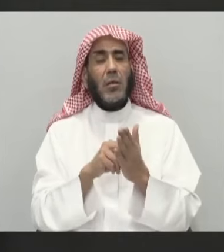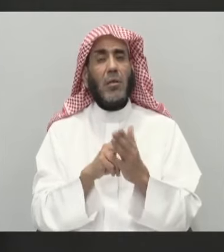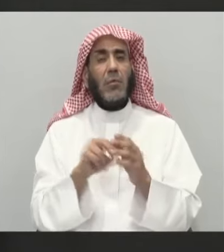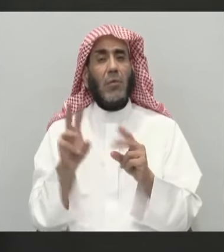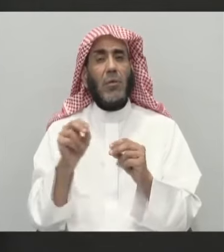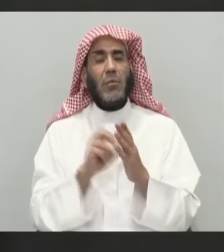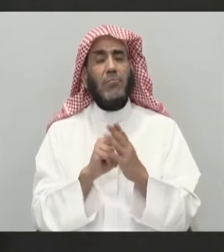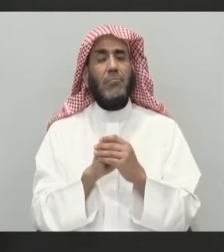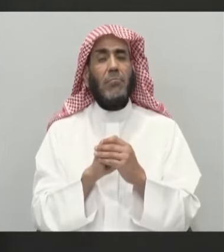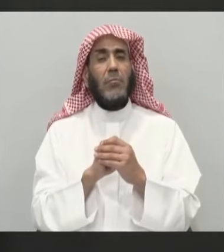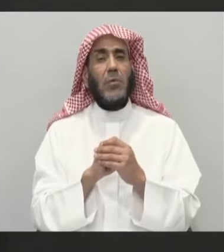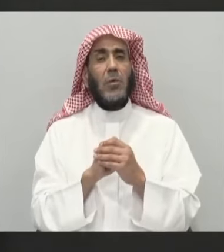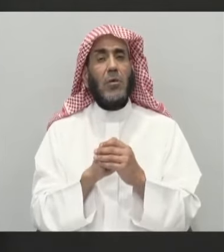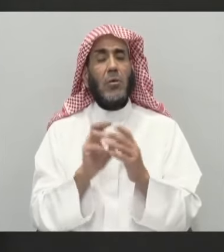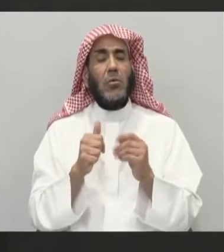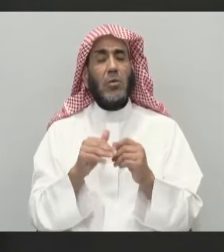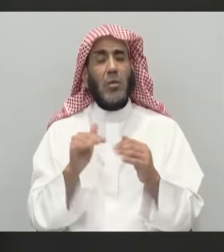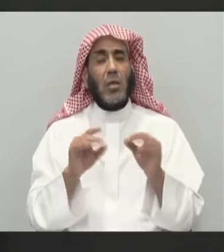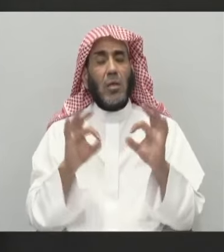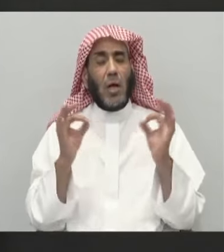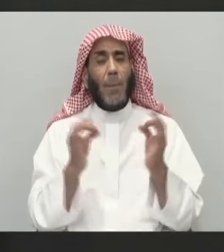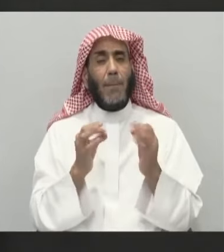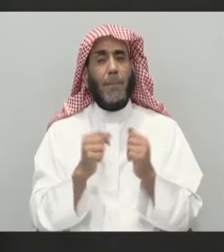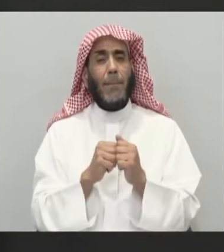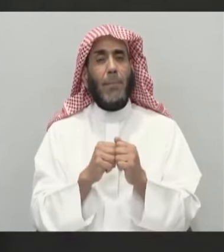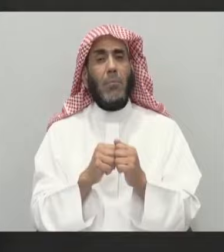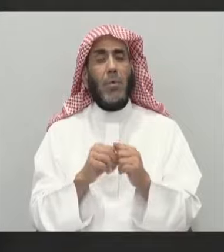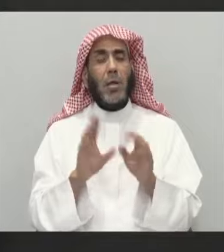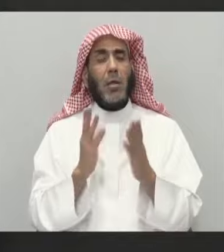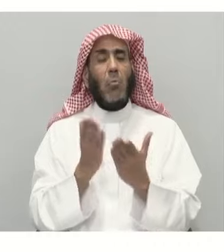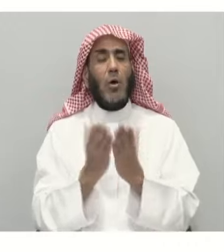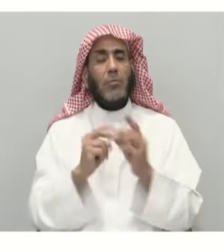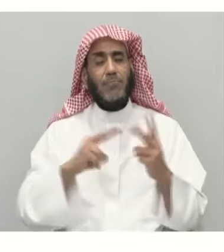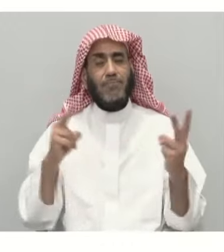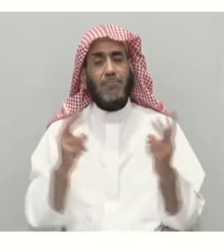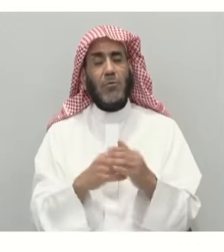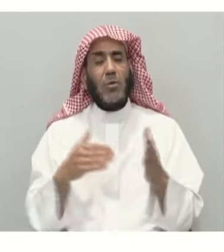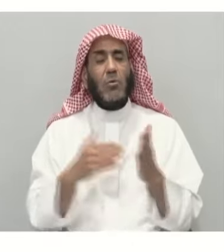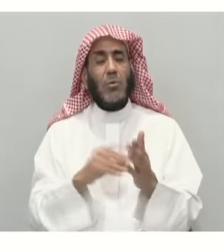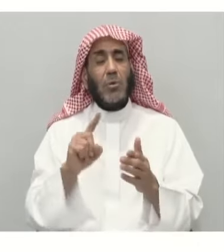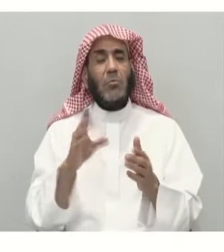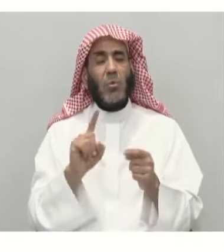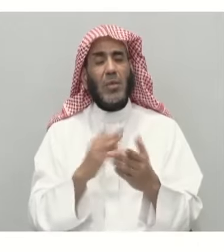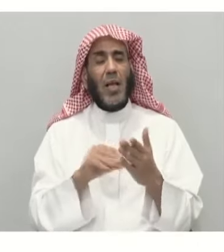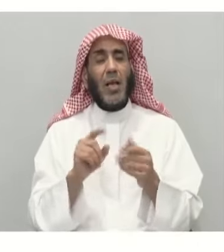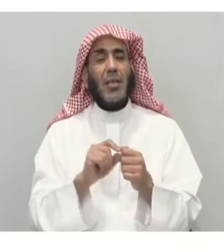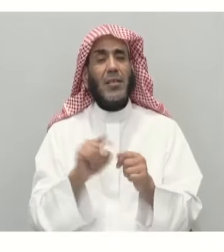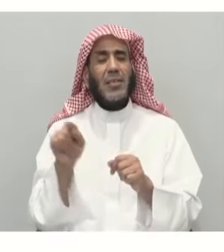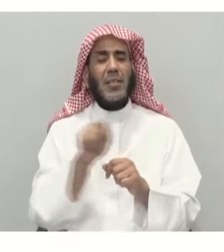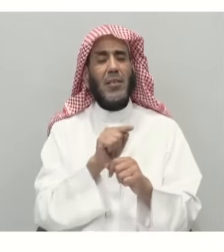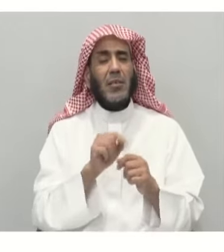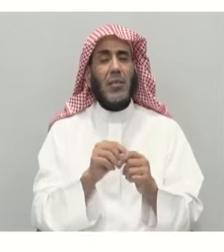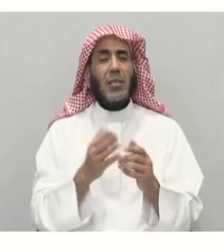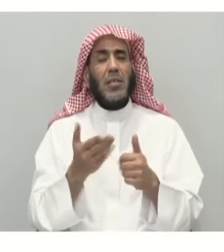مثل هذا وهنا ايضا يحصل التكامل ما بين المواد اخيرا تكتب الهمزه المتوسطه على السطر وذلك حين